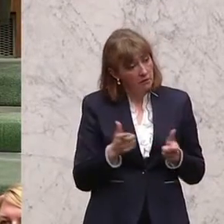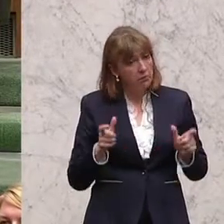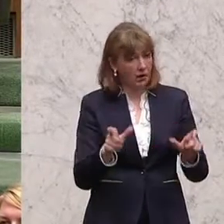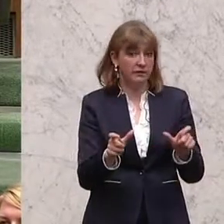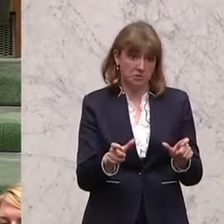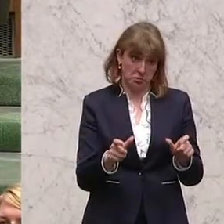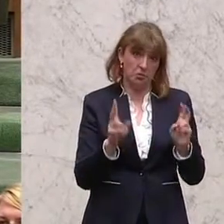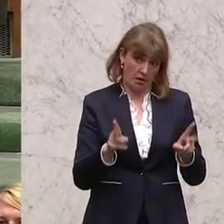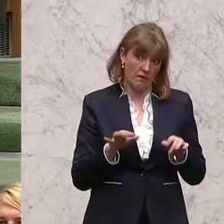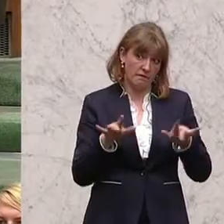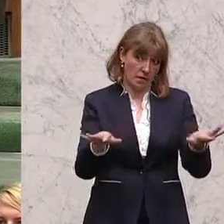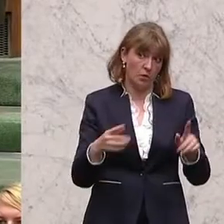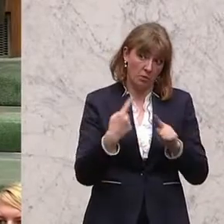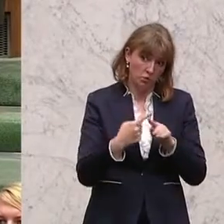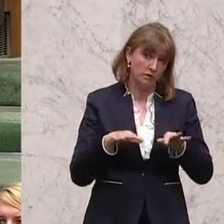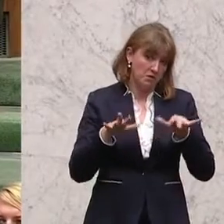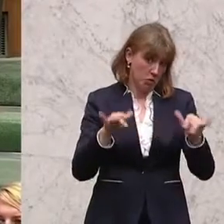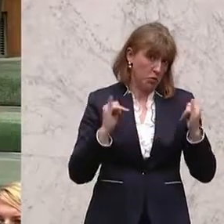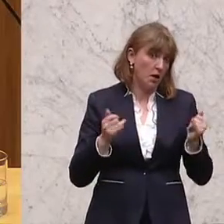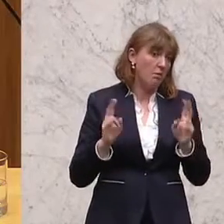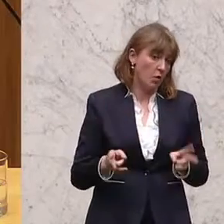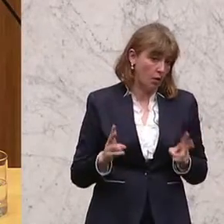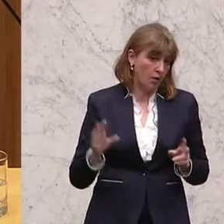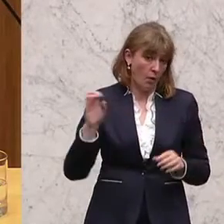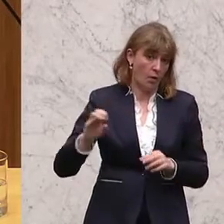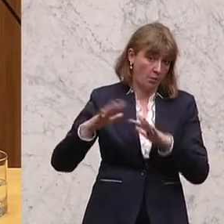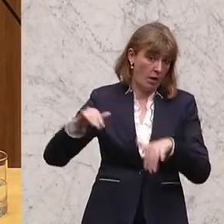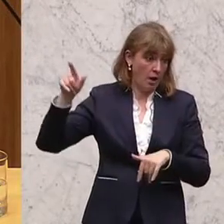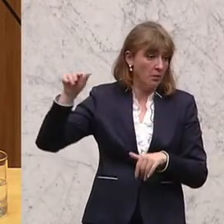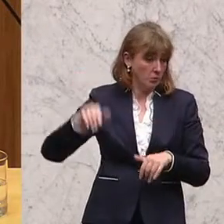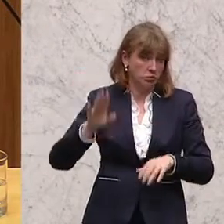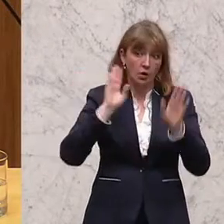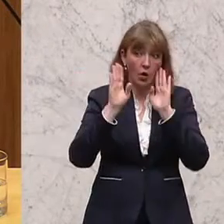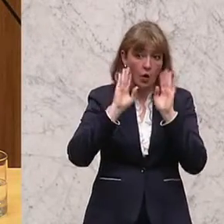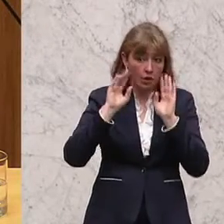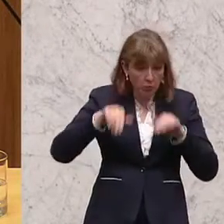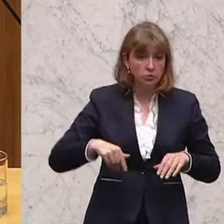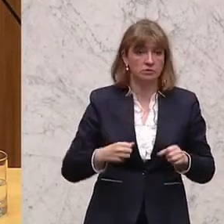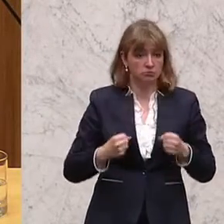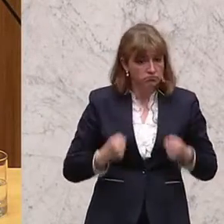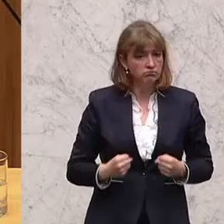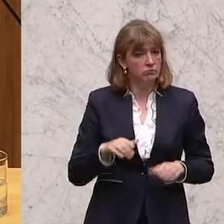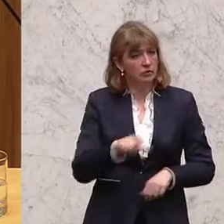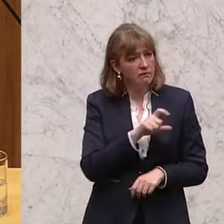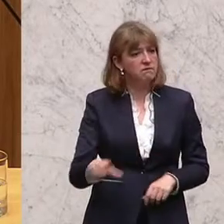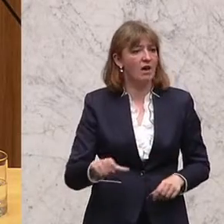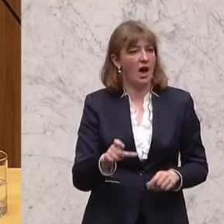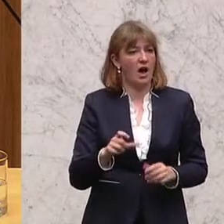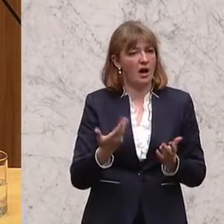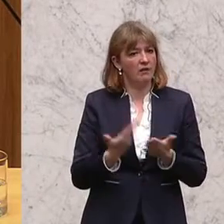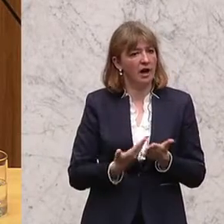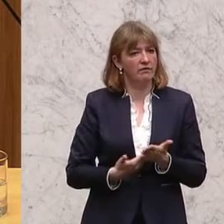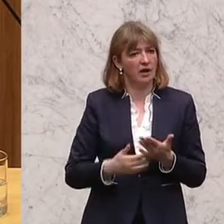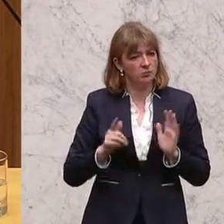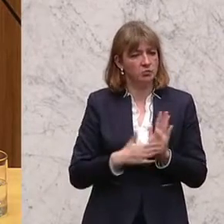eine Wirkung haben kann, nämlich eine positive Wirkung. Im Europaparlament musst du diese Hearings wirklich da stemmen, da musst du fachliche Qualifikation nachweisen,